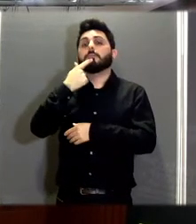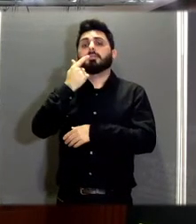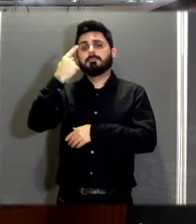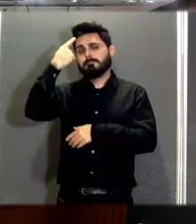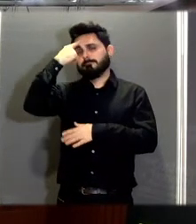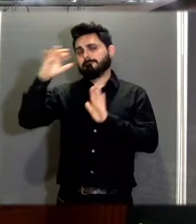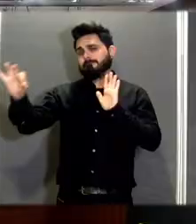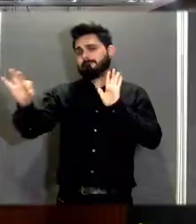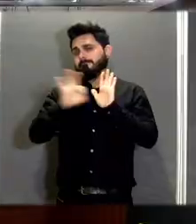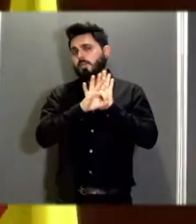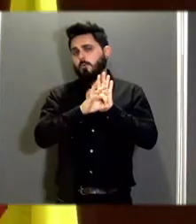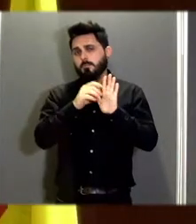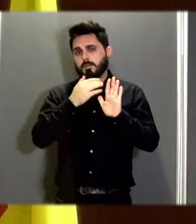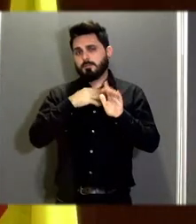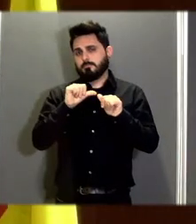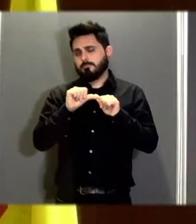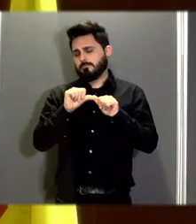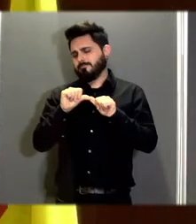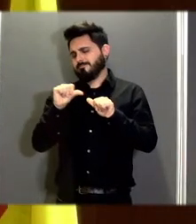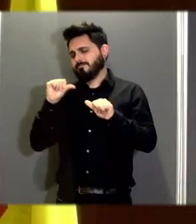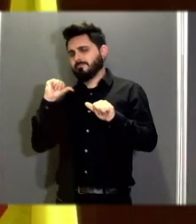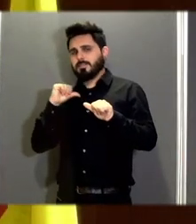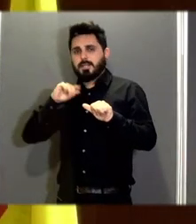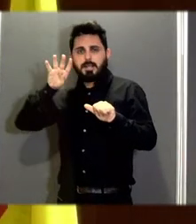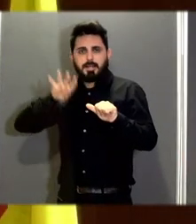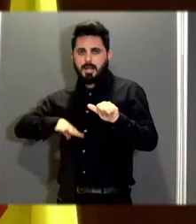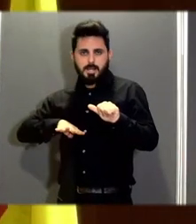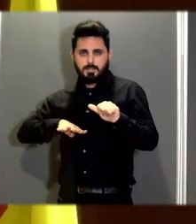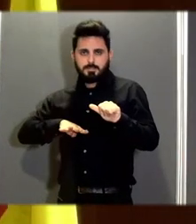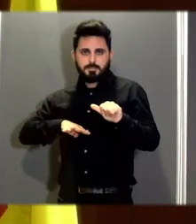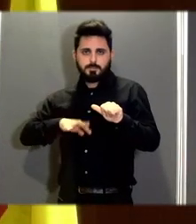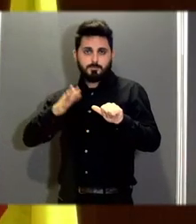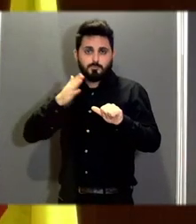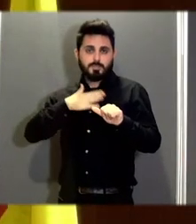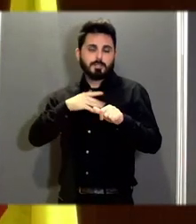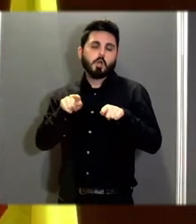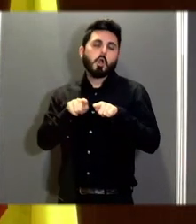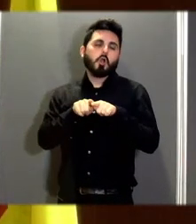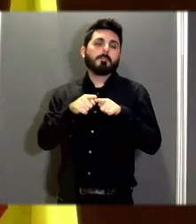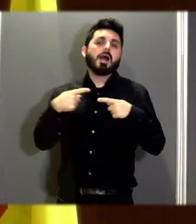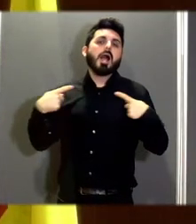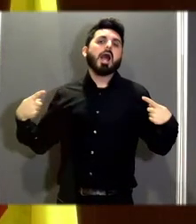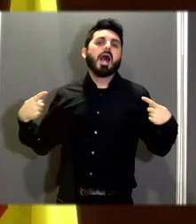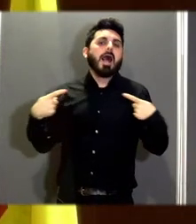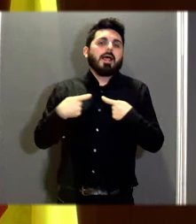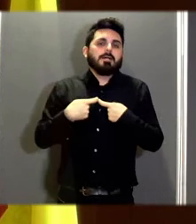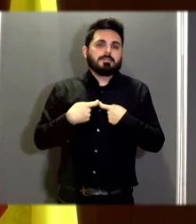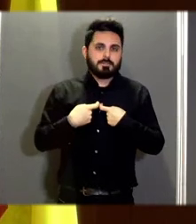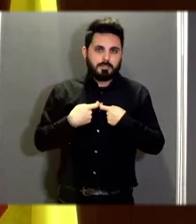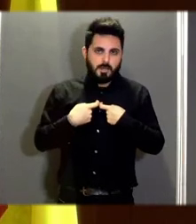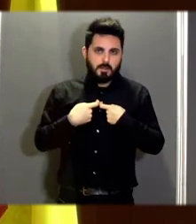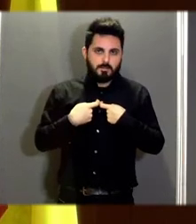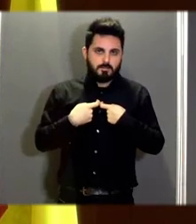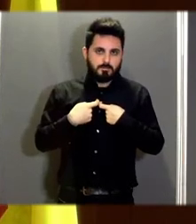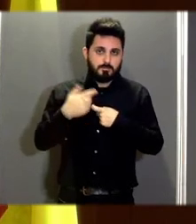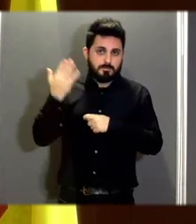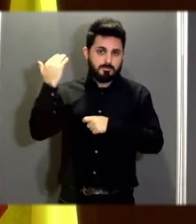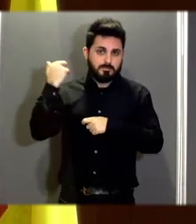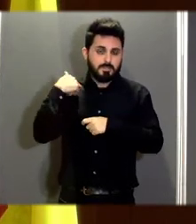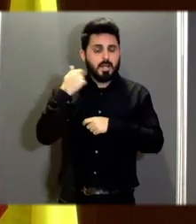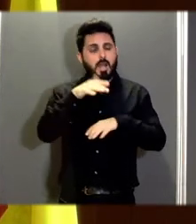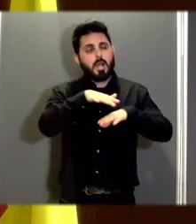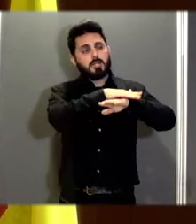històric dels catalans. Els catalans tenim una al·lèrgia històrica, es va expressar en aquests termes, a pensar en termes